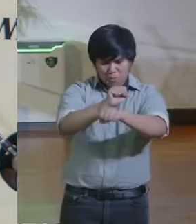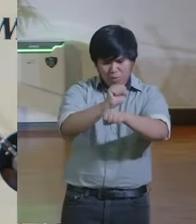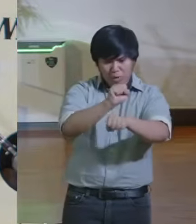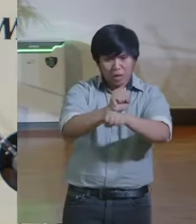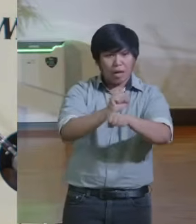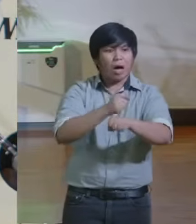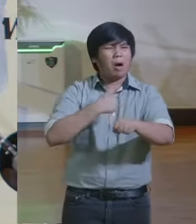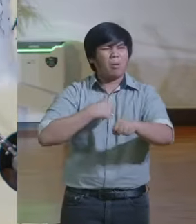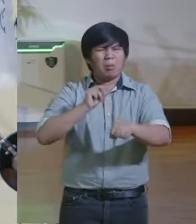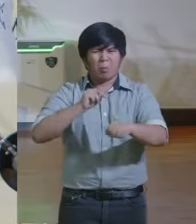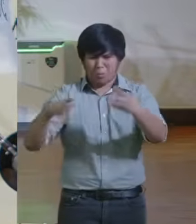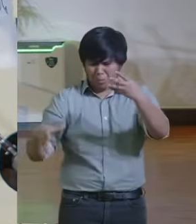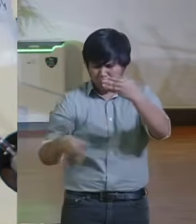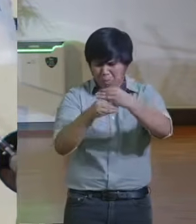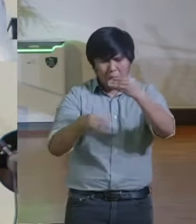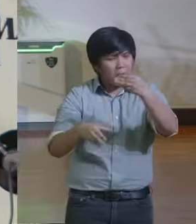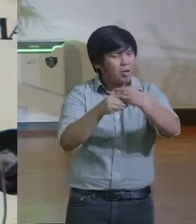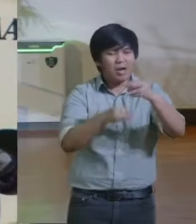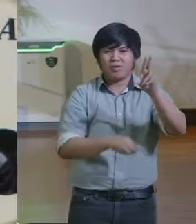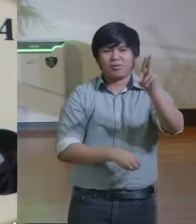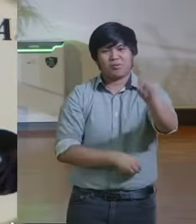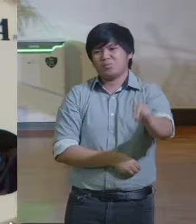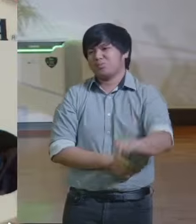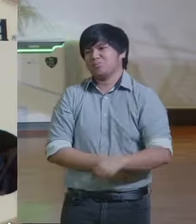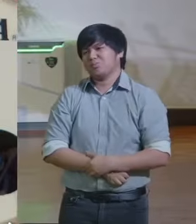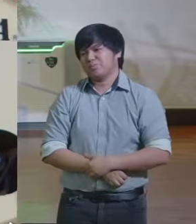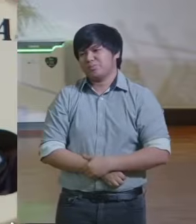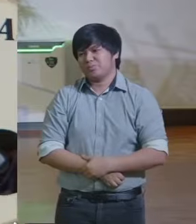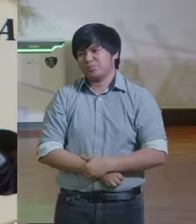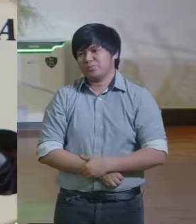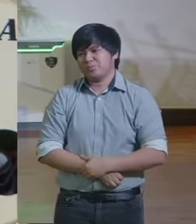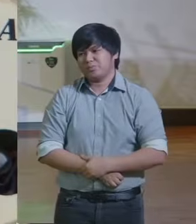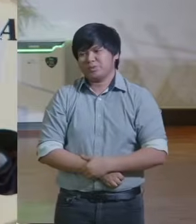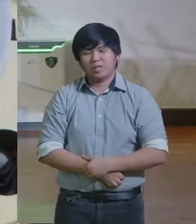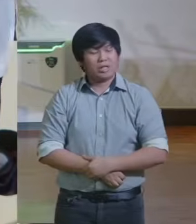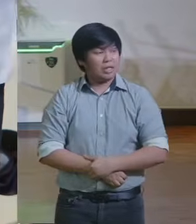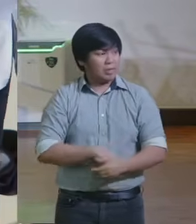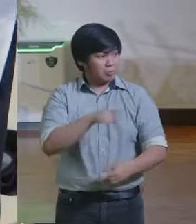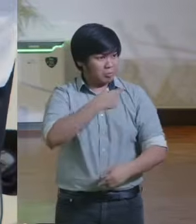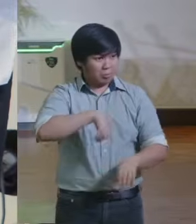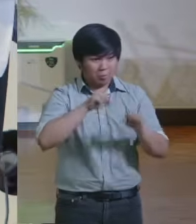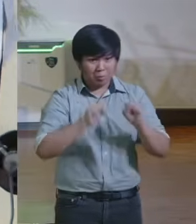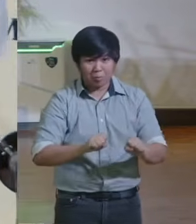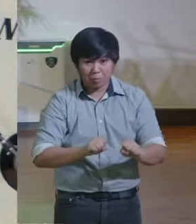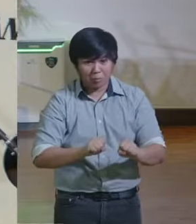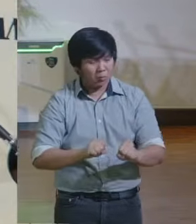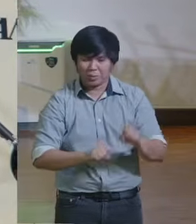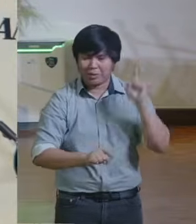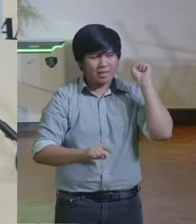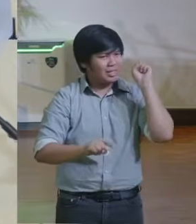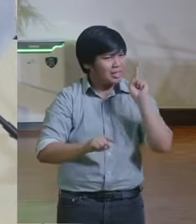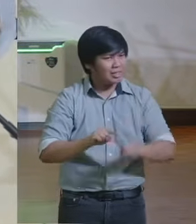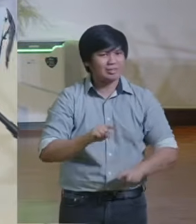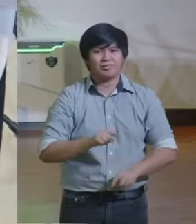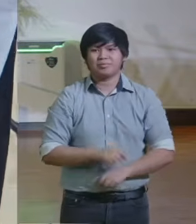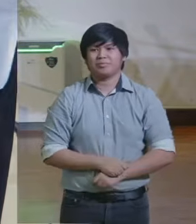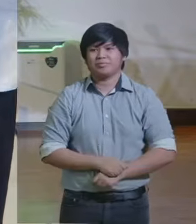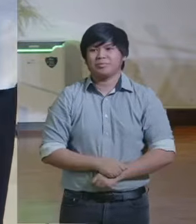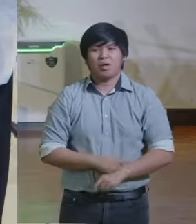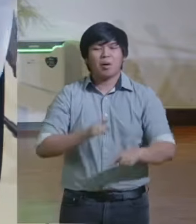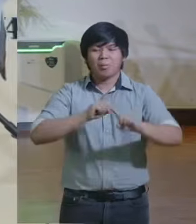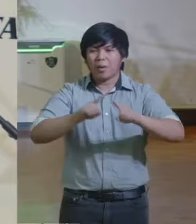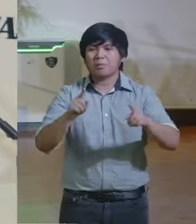kanyang perfectong buhay sa lupa. Kaya pa natin dagdagan yung pong katotohanan na iyon, ang nilalabanan